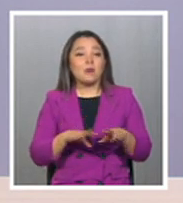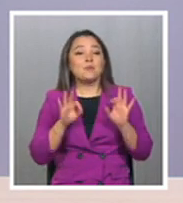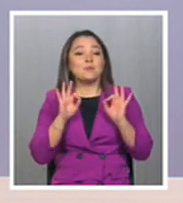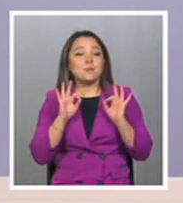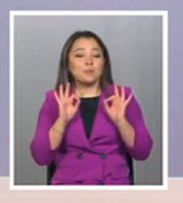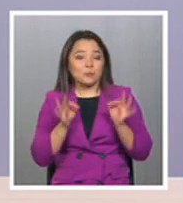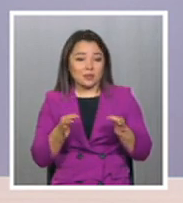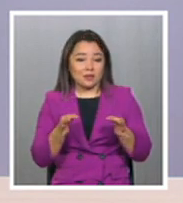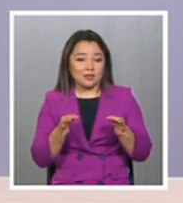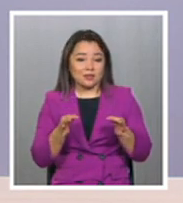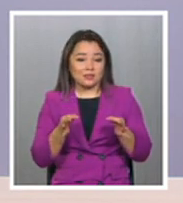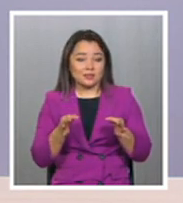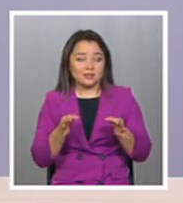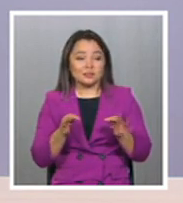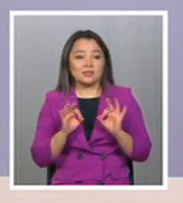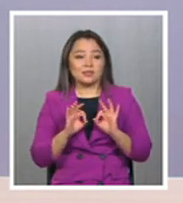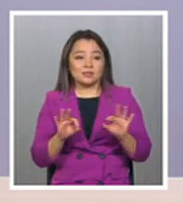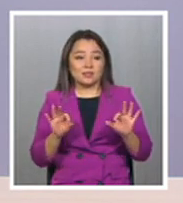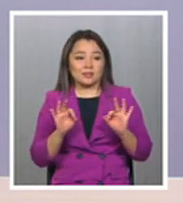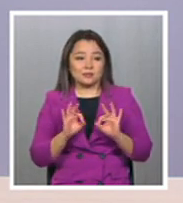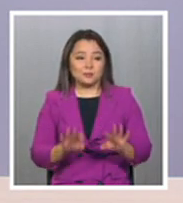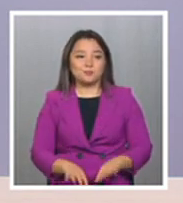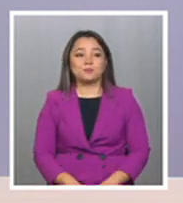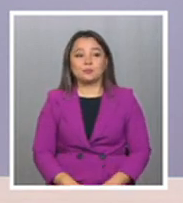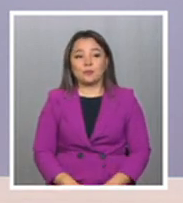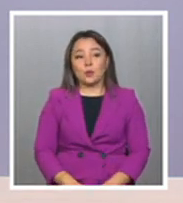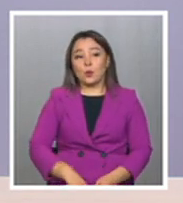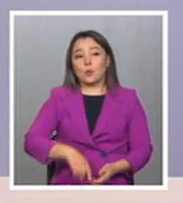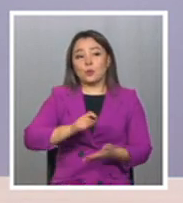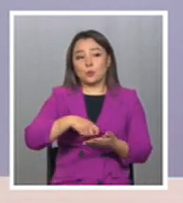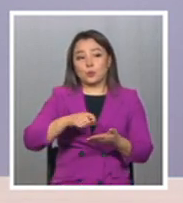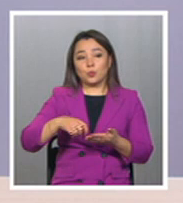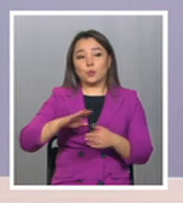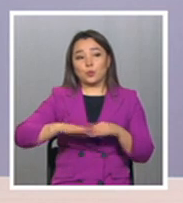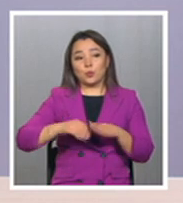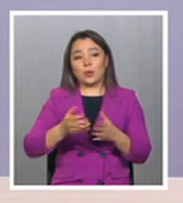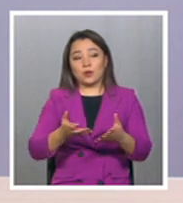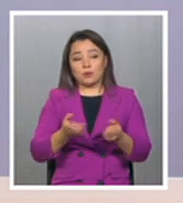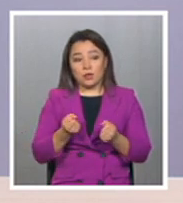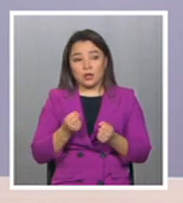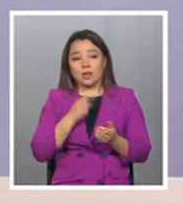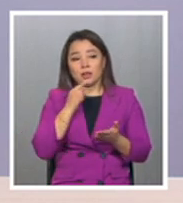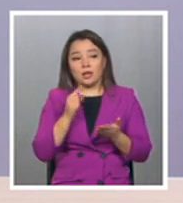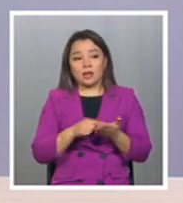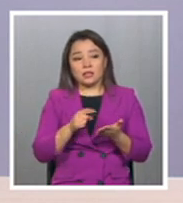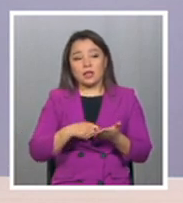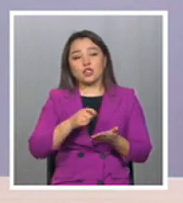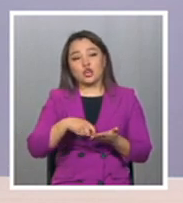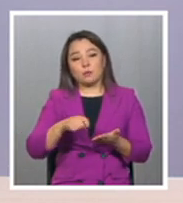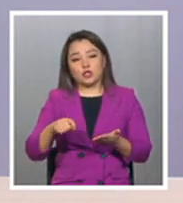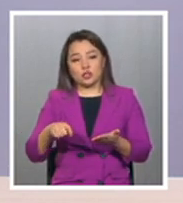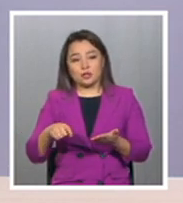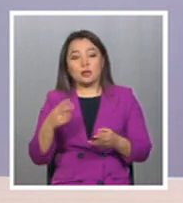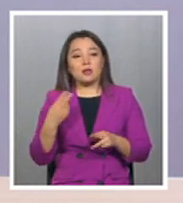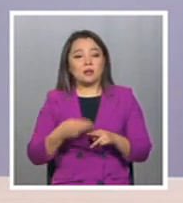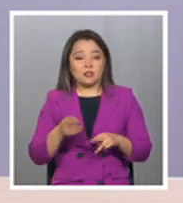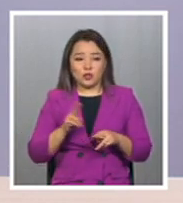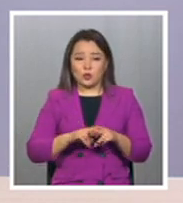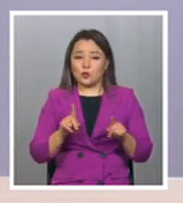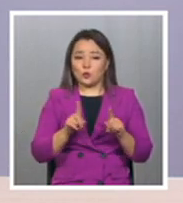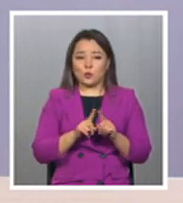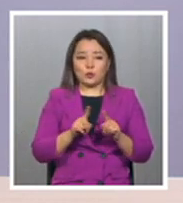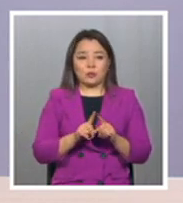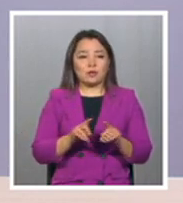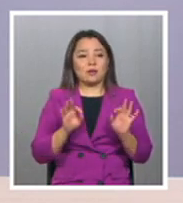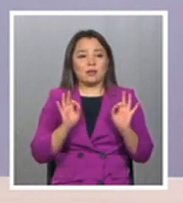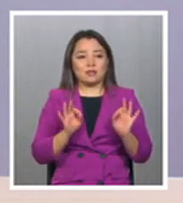раз-таки верное выражение. Ручку в руку ты возьми, на страницах напиши. И